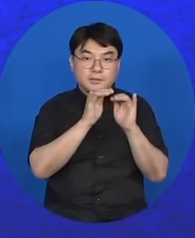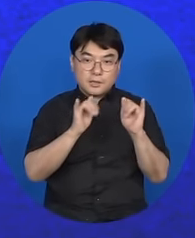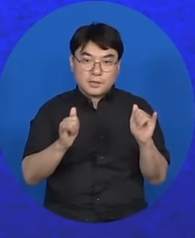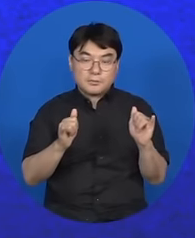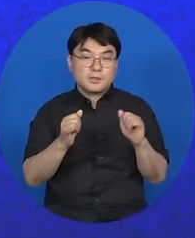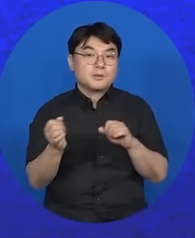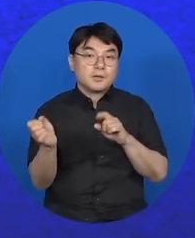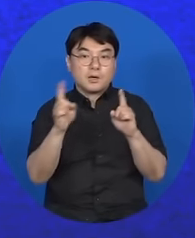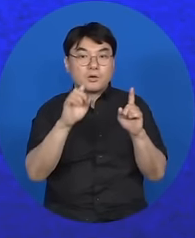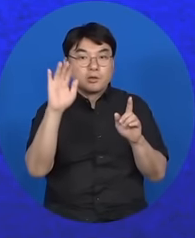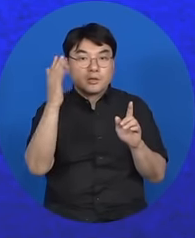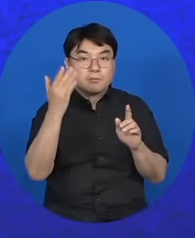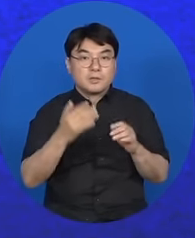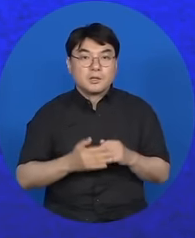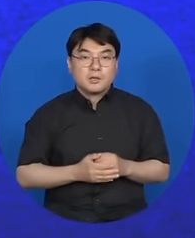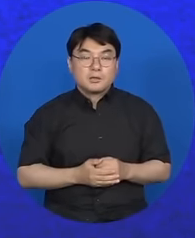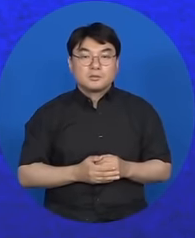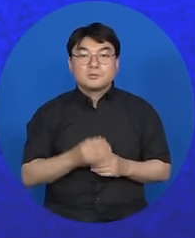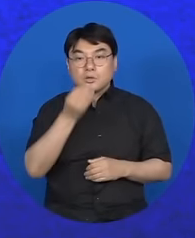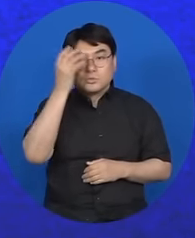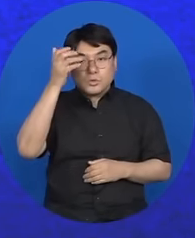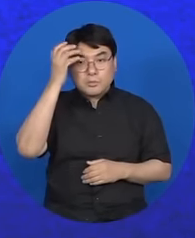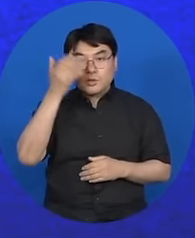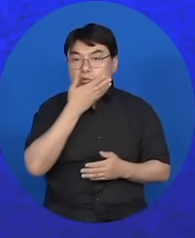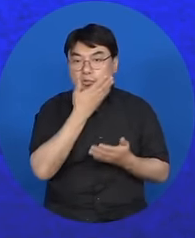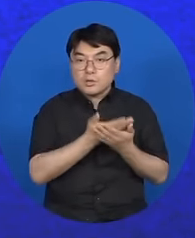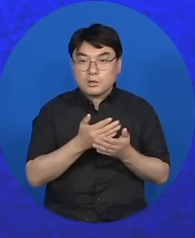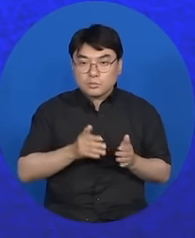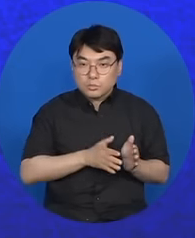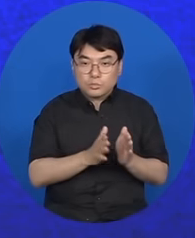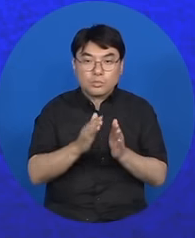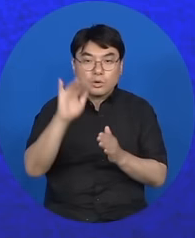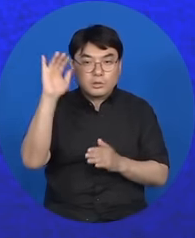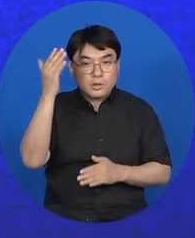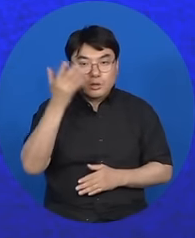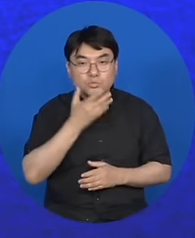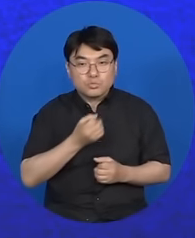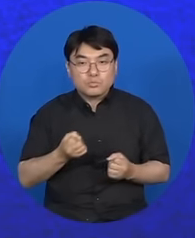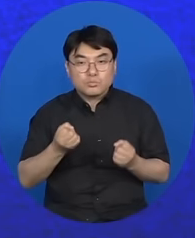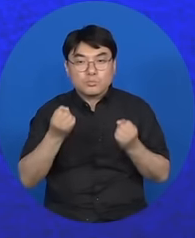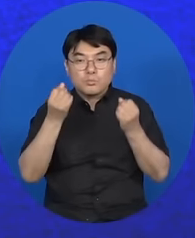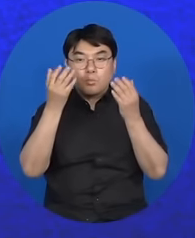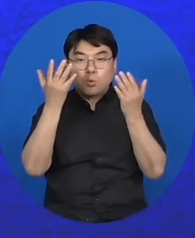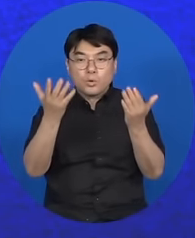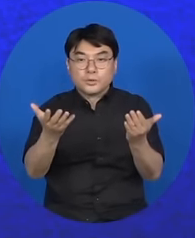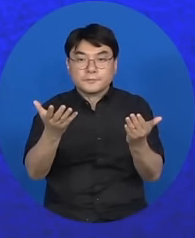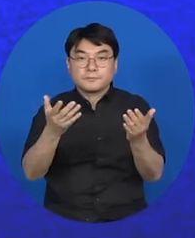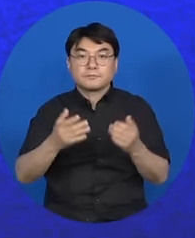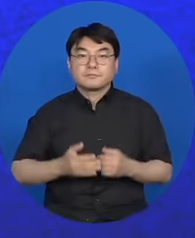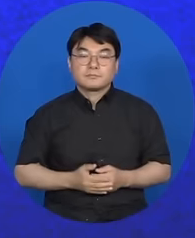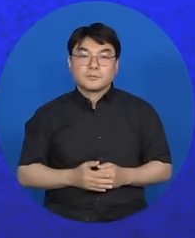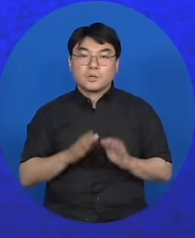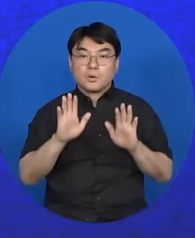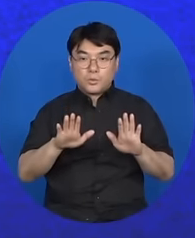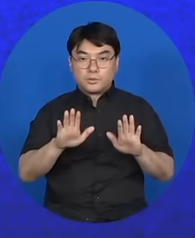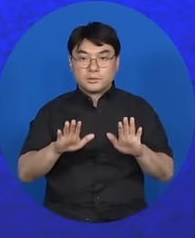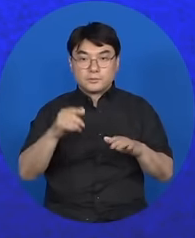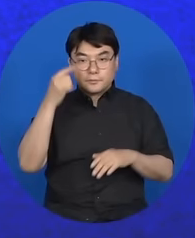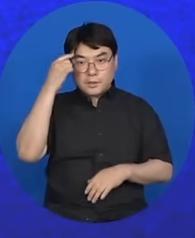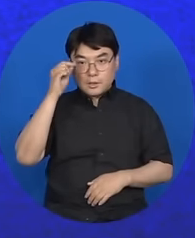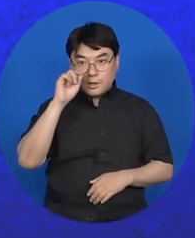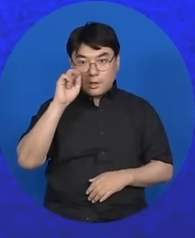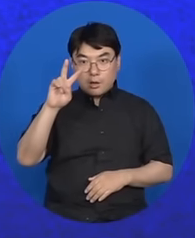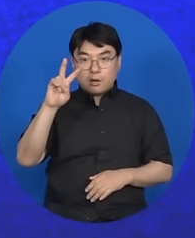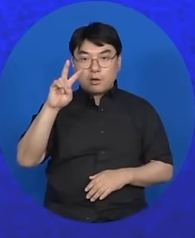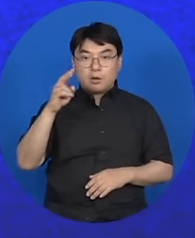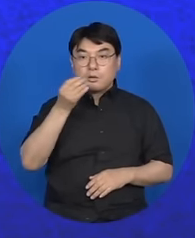되는 것이죠. 여러분들이 그런 성령의 귀한 통로가 되시기를 축복합니다. 오늘 우리가 깨어서 이러한 성령의